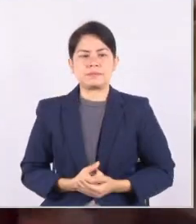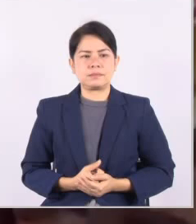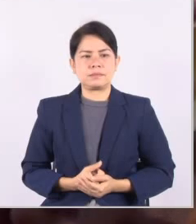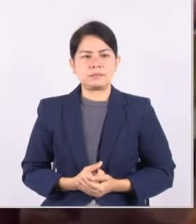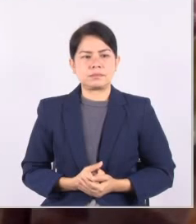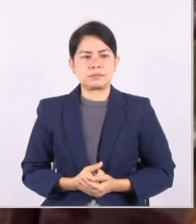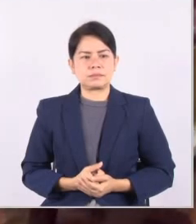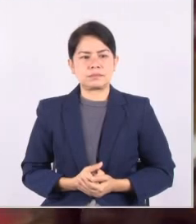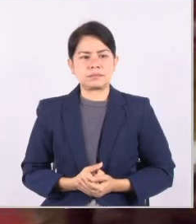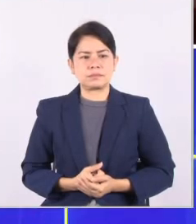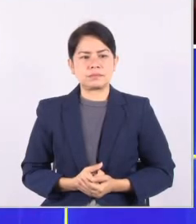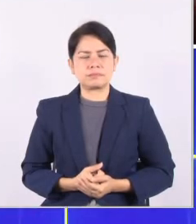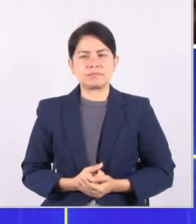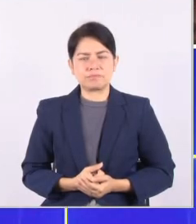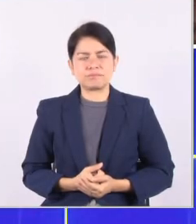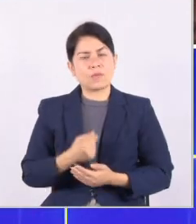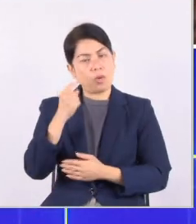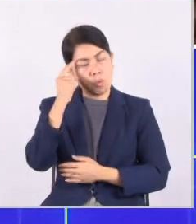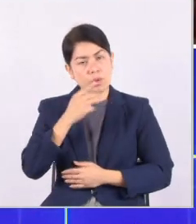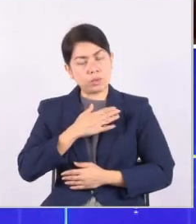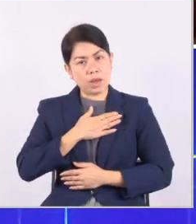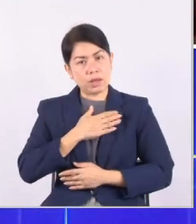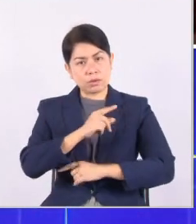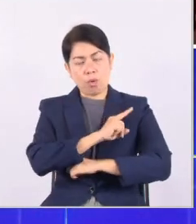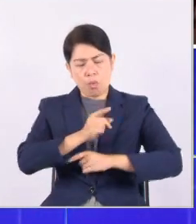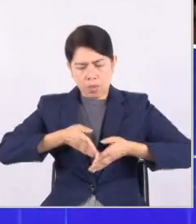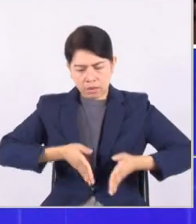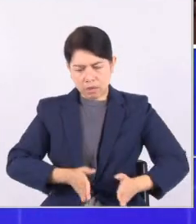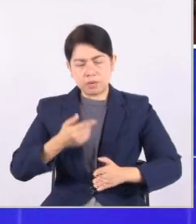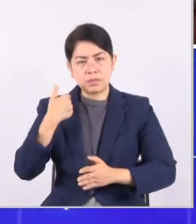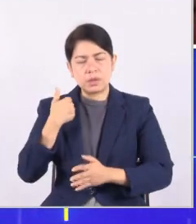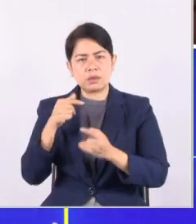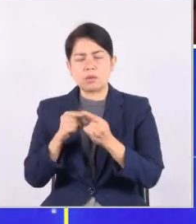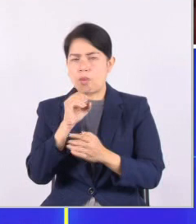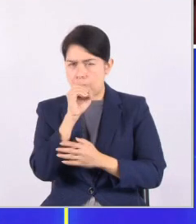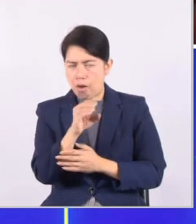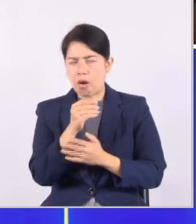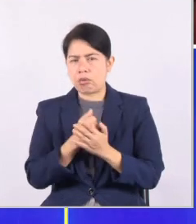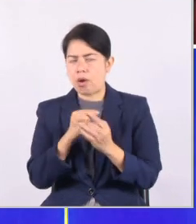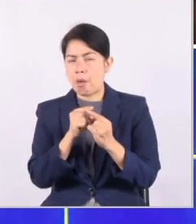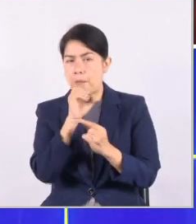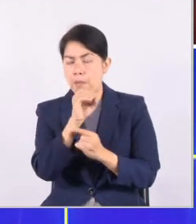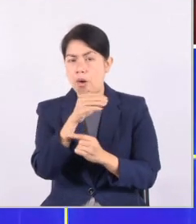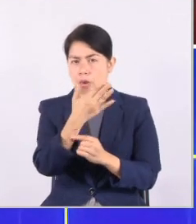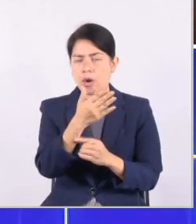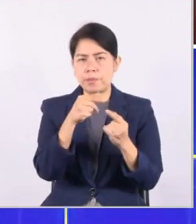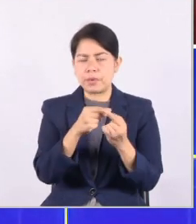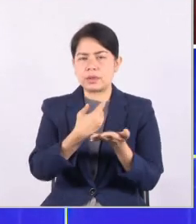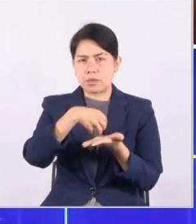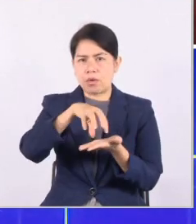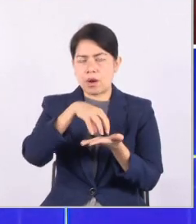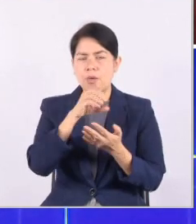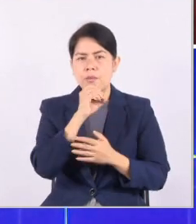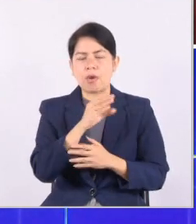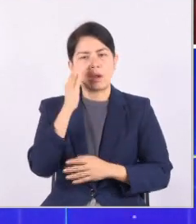รู้นะว่าวันเกิดตัวเองแล้วจะตายแถมยังสั่งเสียอะไรเรียบร้อยตอนแรกก็เข้าใจนะว่าจะตายนะวันนั้นวันนี้ก็เข้าใจนะว่าเป็นแค่ลาง